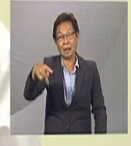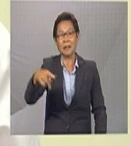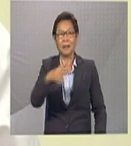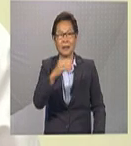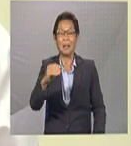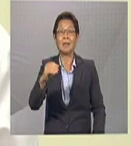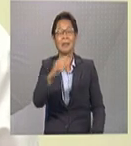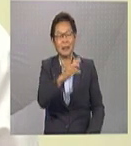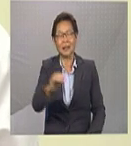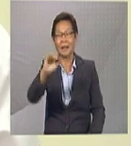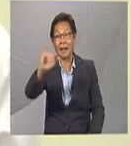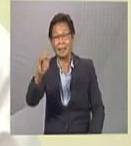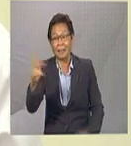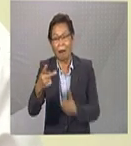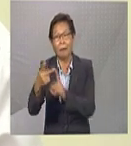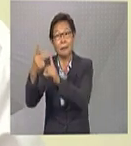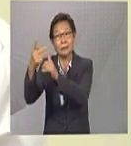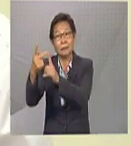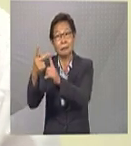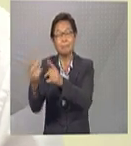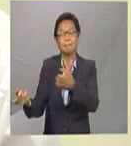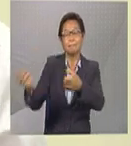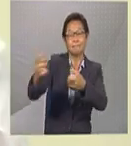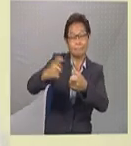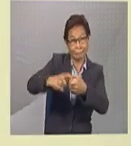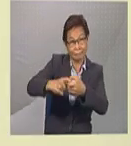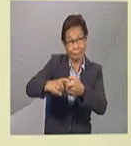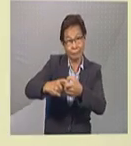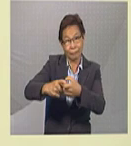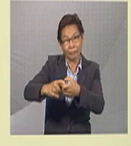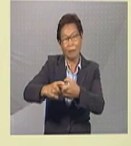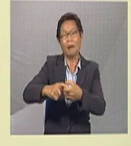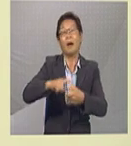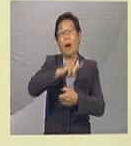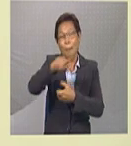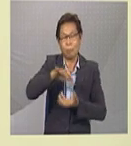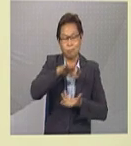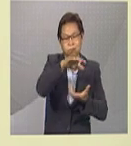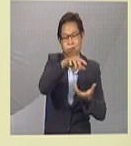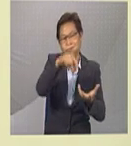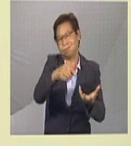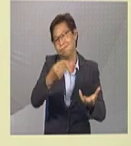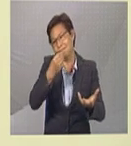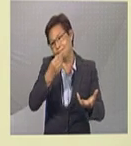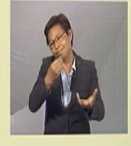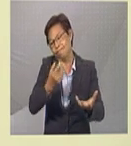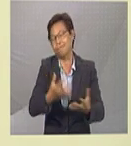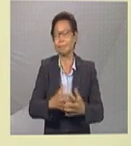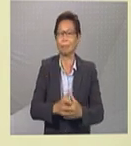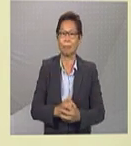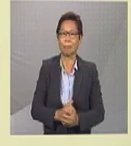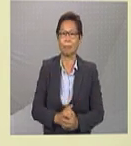jawatankuasa khas atau mengenai bekalan makanan dan sebagainya. Hari